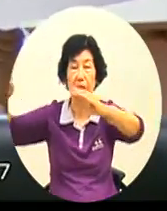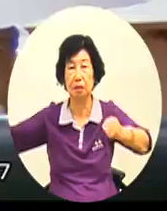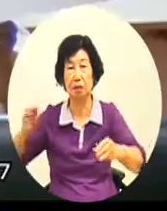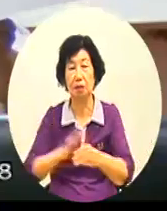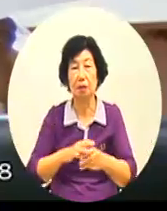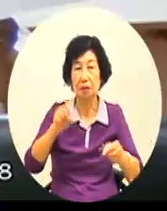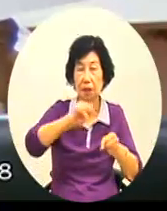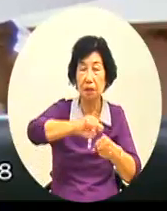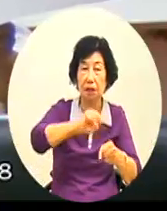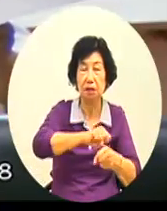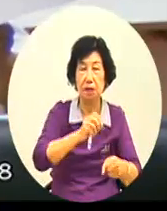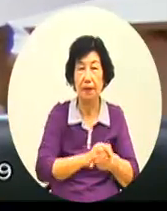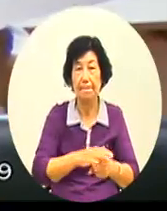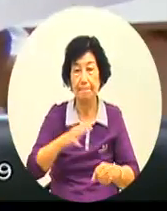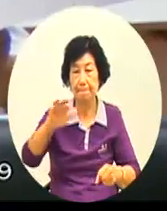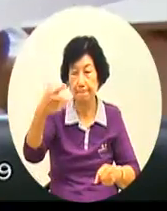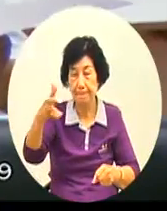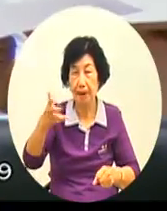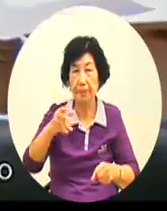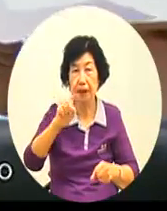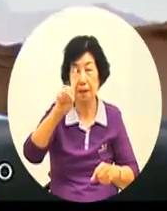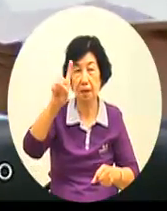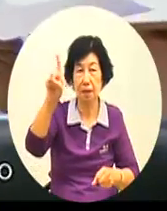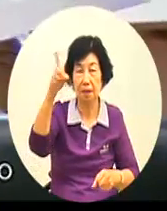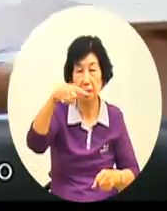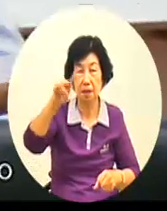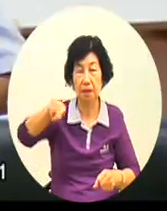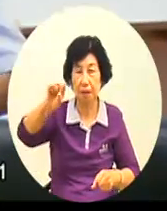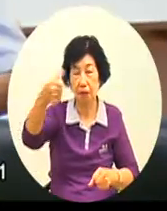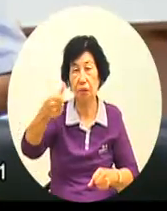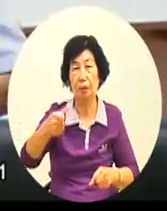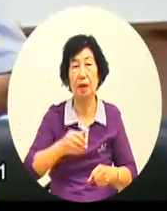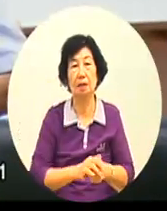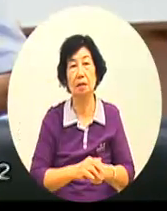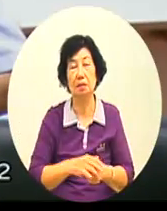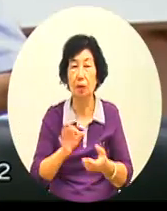更高级的1000，甚至1500，那多少钱？也没有多少钱。